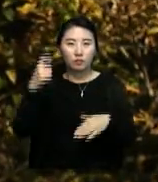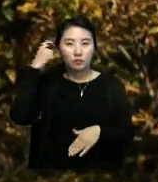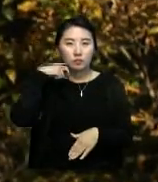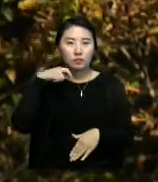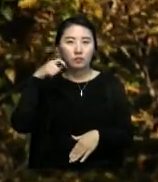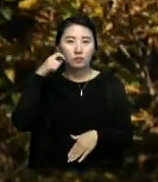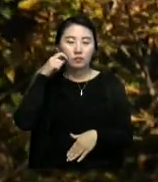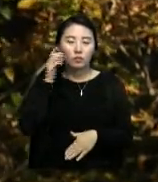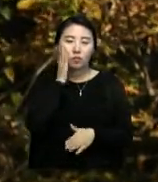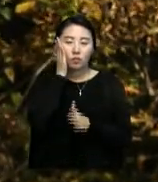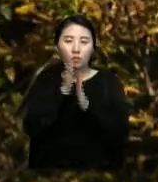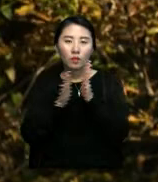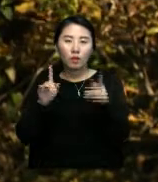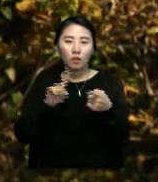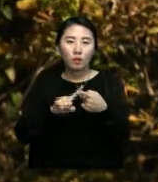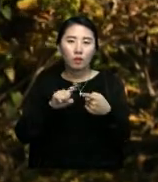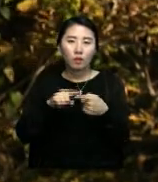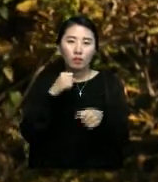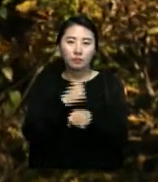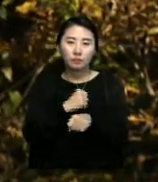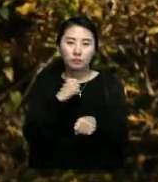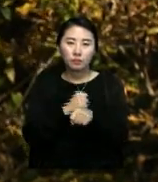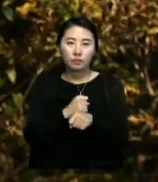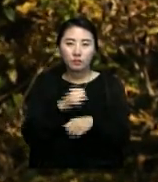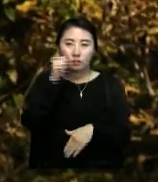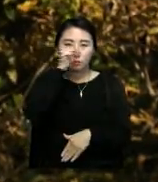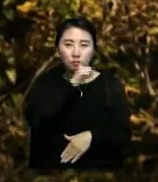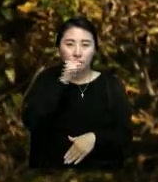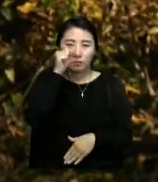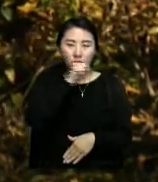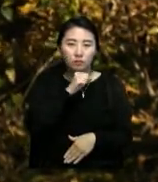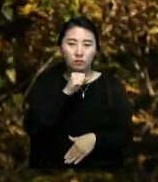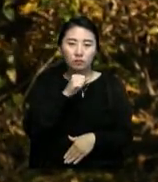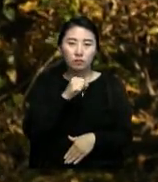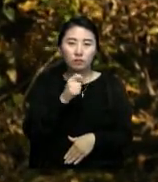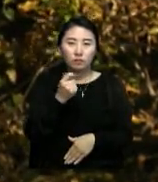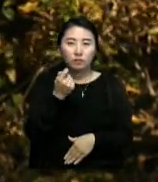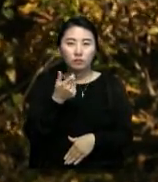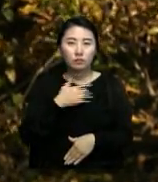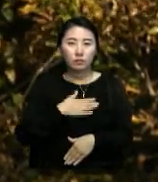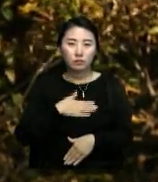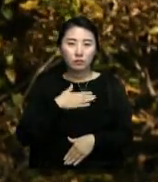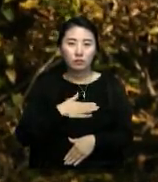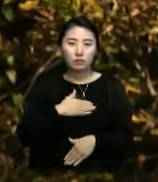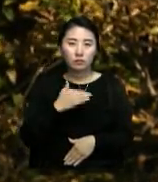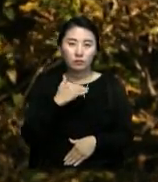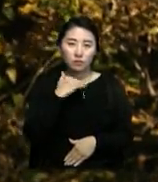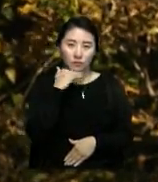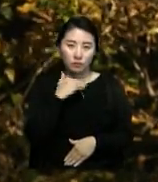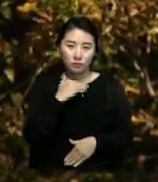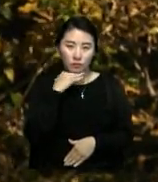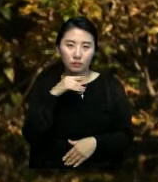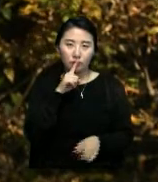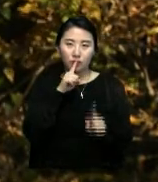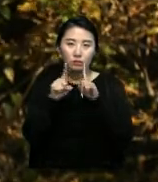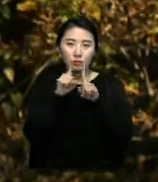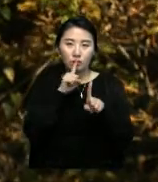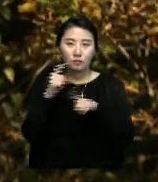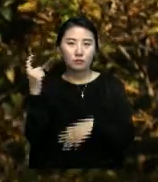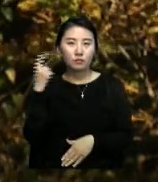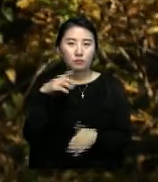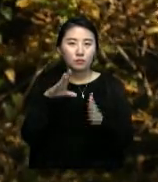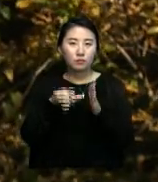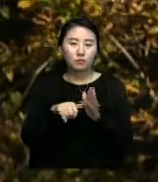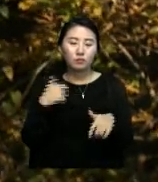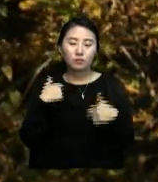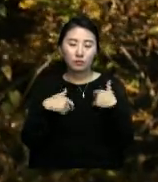느꼈던 숲에 대한 것들을 하다 보니까 아, 좋구나라는 걸 조금씩 알고 기다린다라는 말을 들었을 때 가장